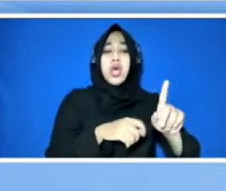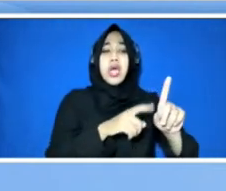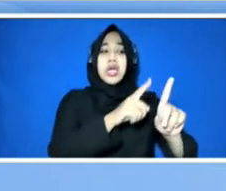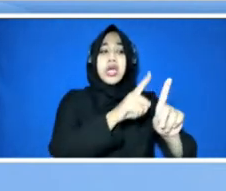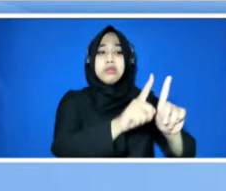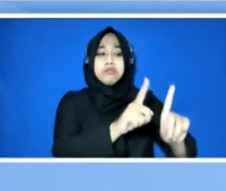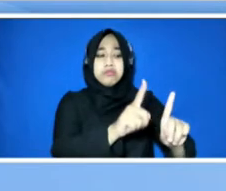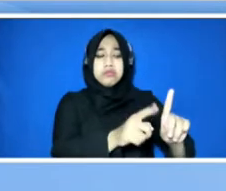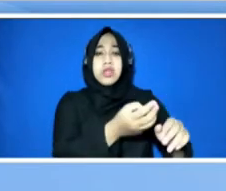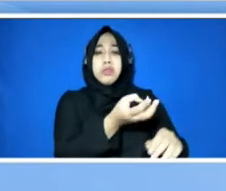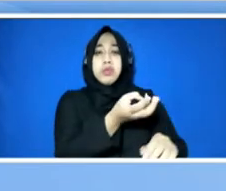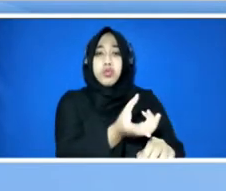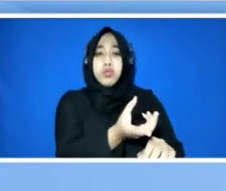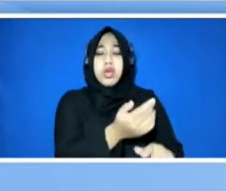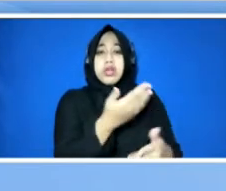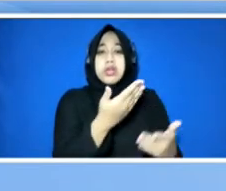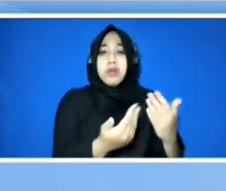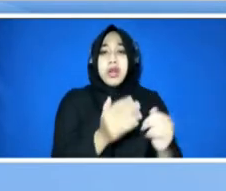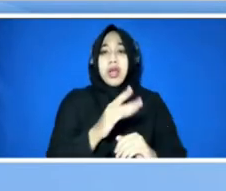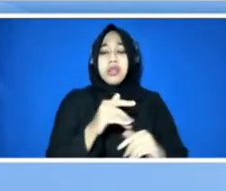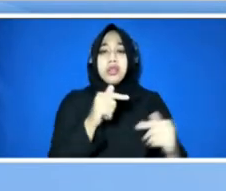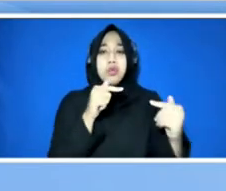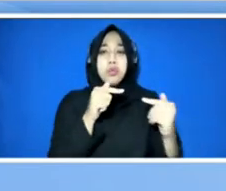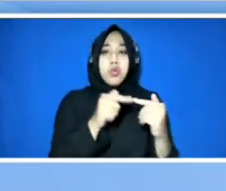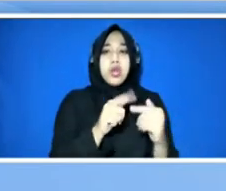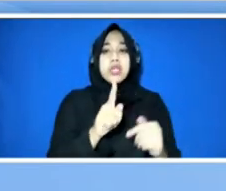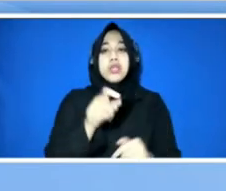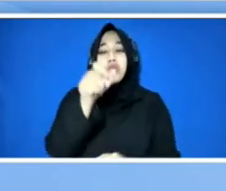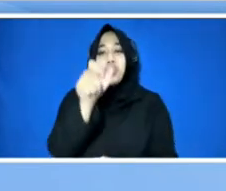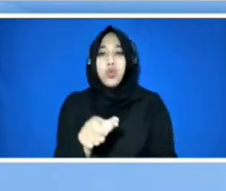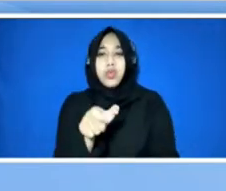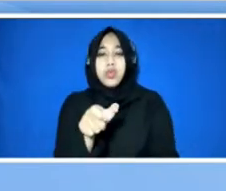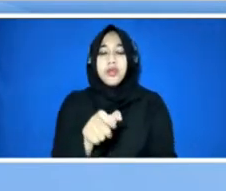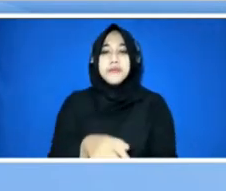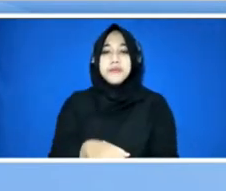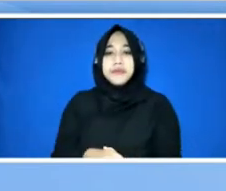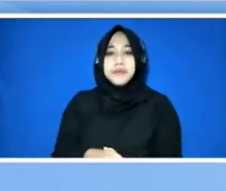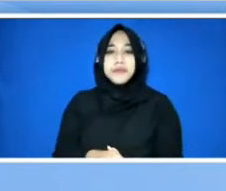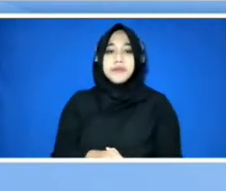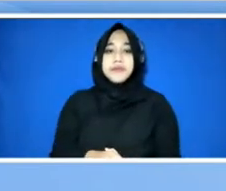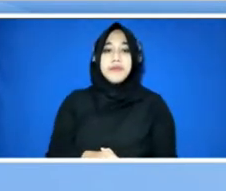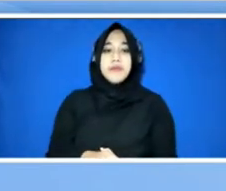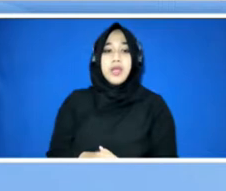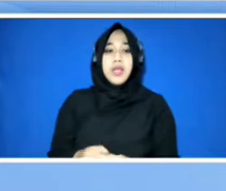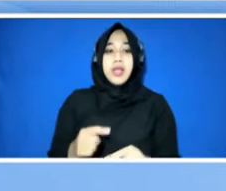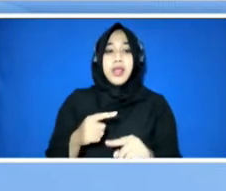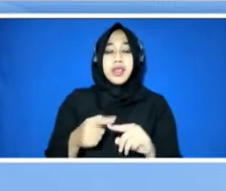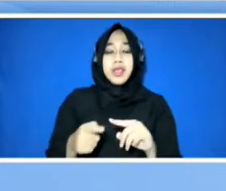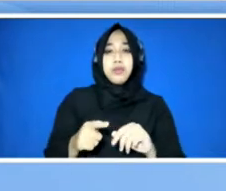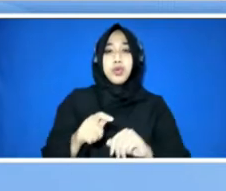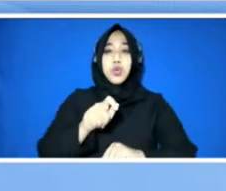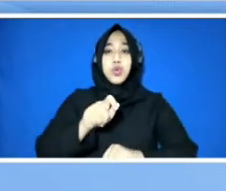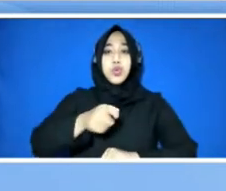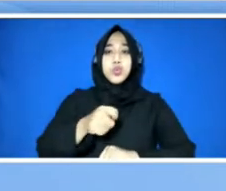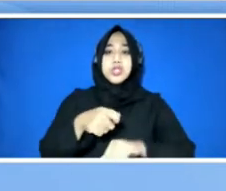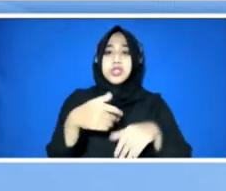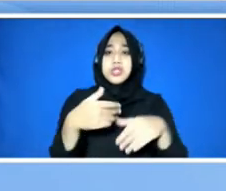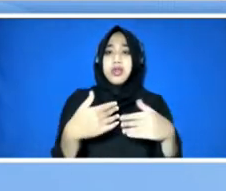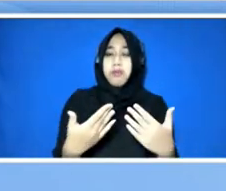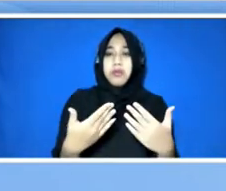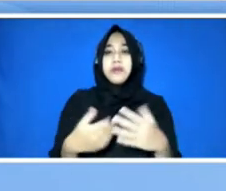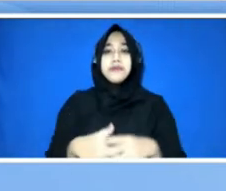lebih memudahkan daripada nanti mengcontain satu kota gitu ya. Nah, tapi kuncinya memang apa